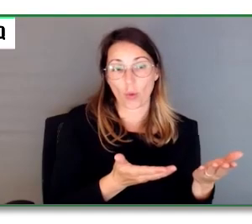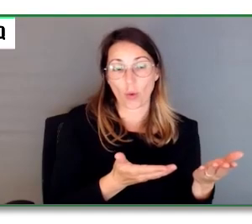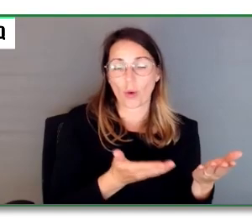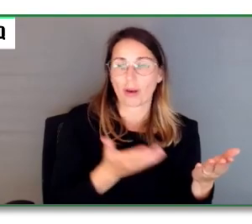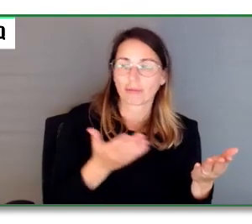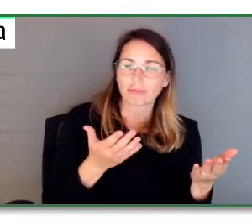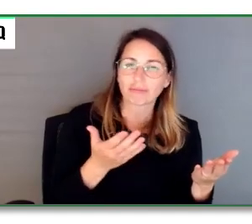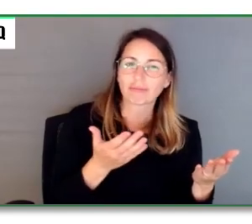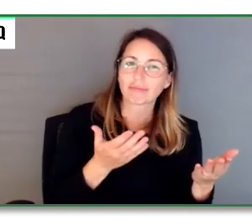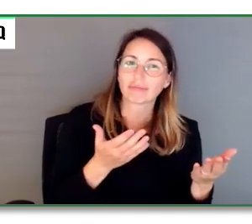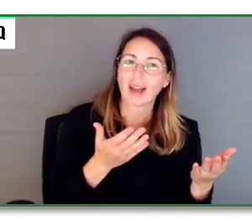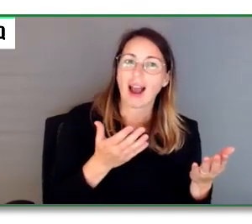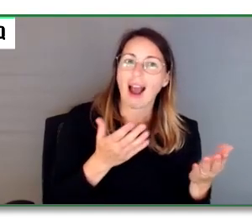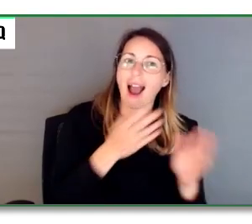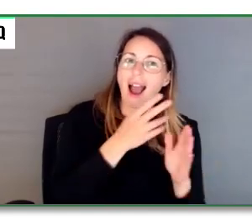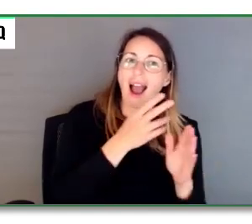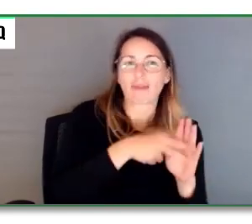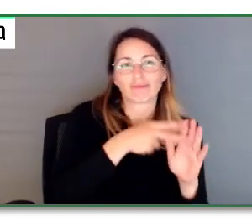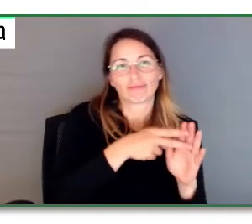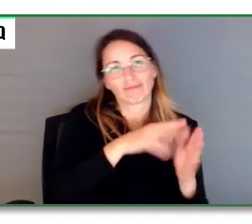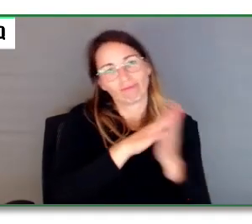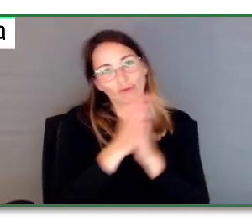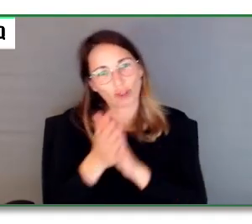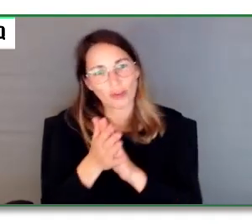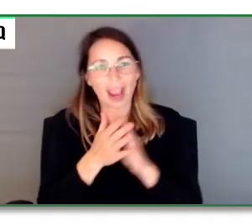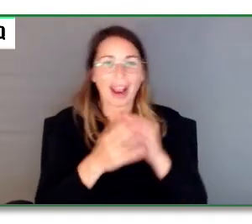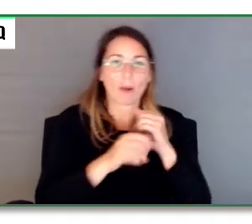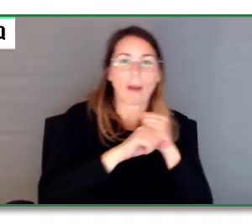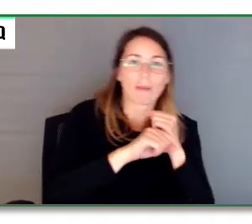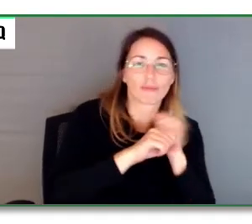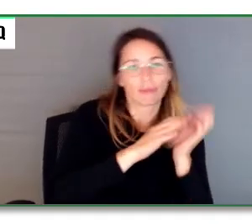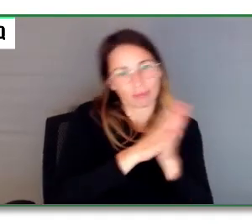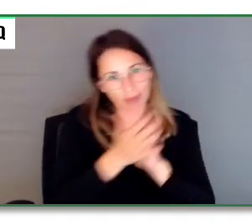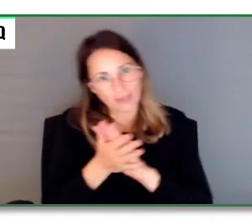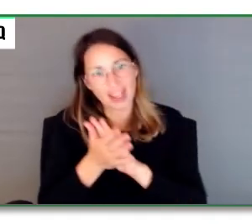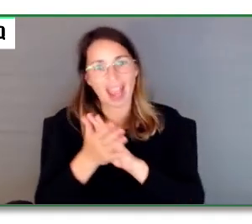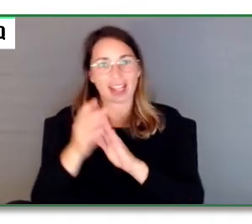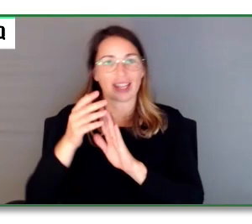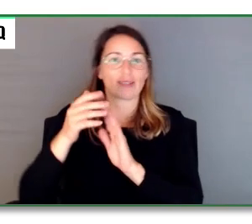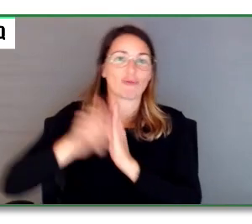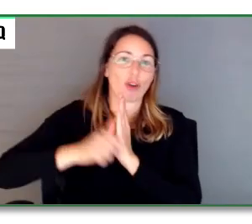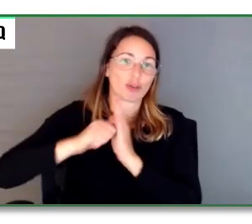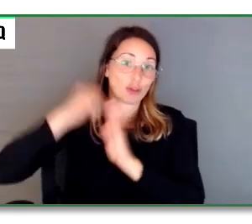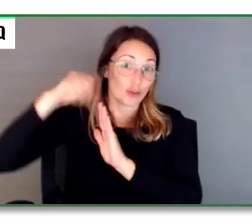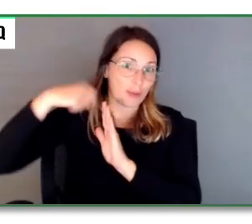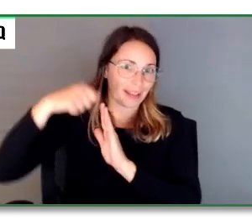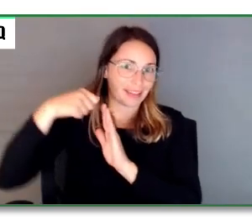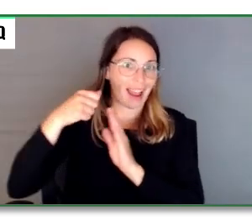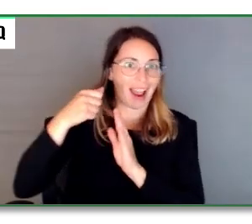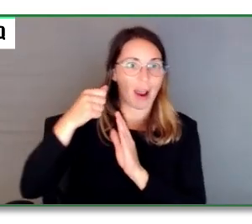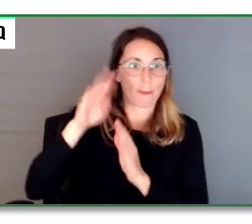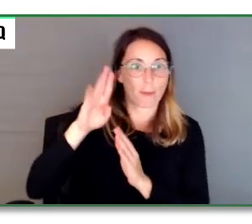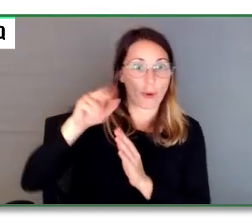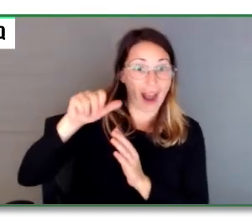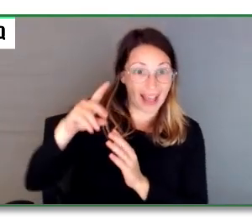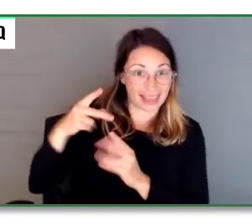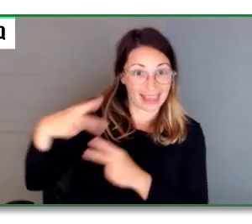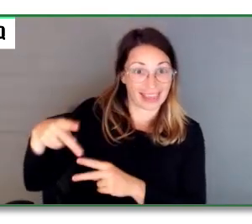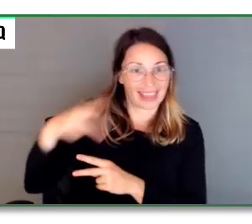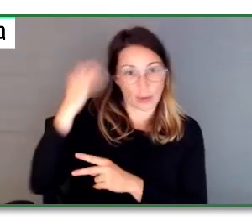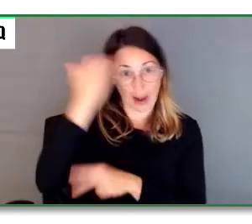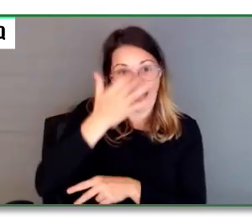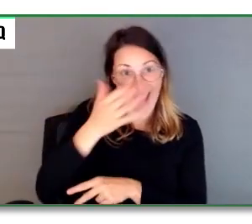cette bande-annonce un documentaire complet. C'était le rêve de Brad. Voici certaines choses que Brad a